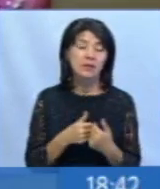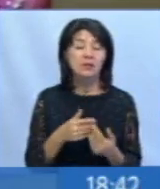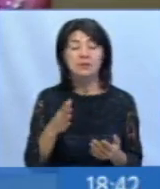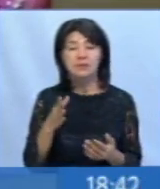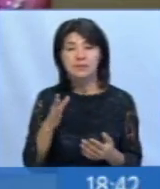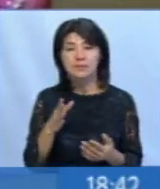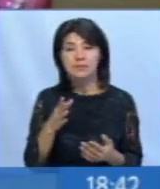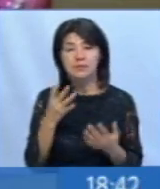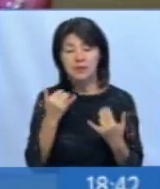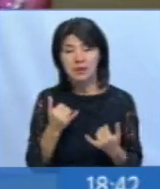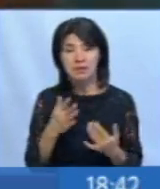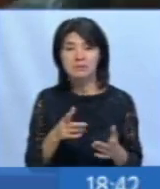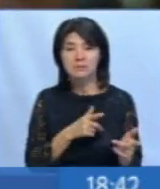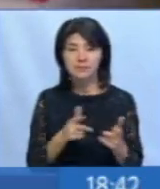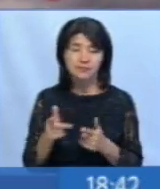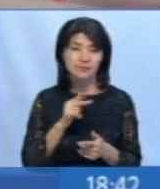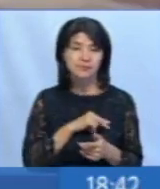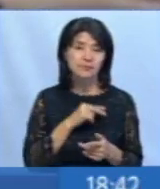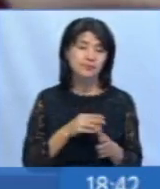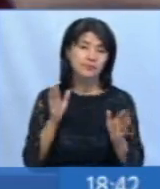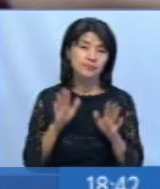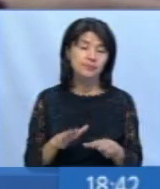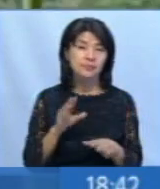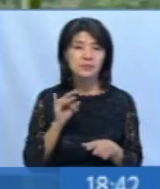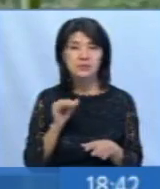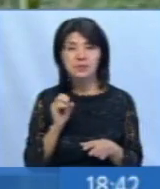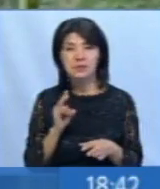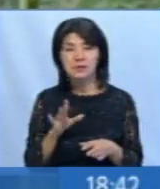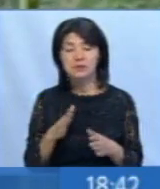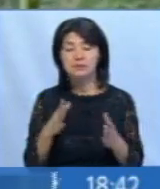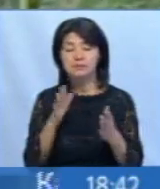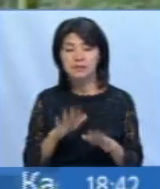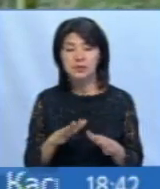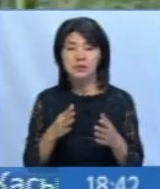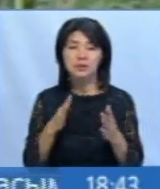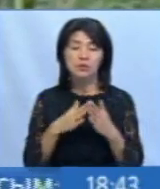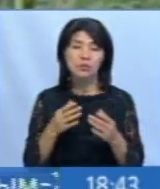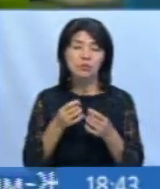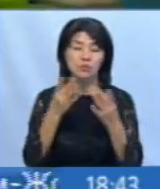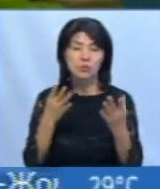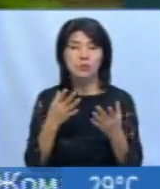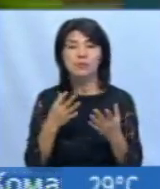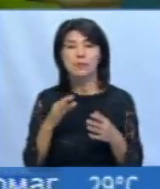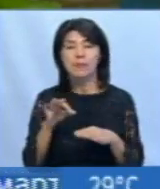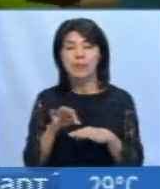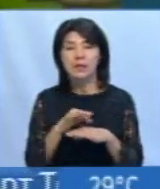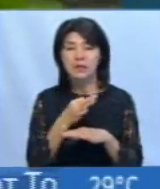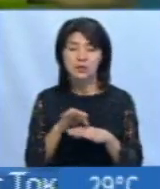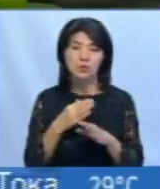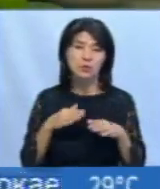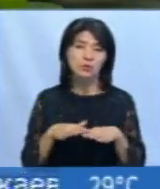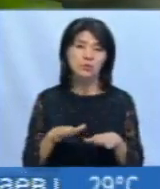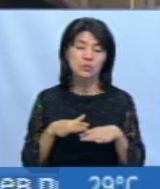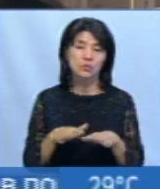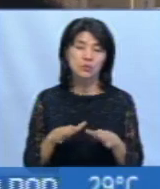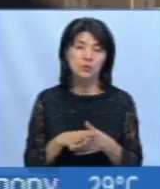для них уже готовы рабочие места. Аршина трудоустраивают в местный дом культуры оператором, а его супругу – швеей. Бұрын